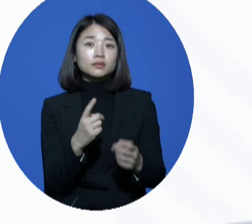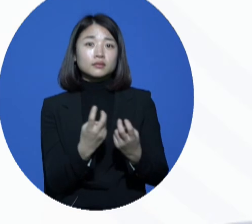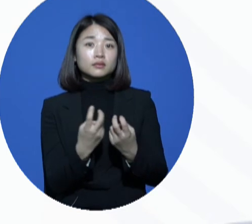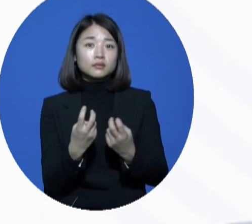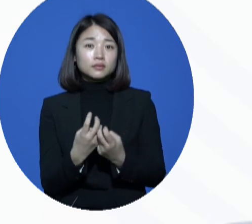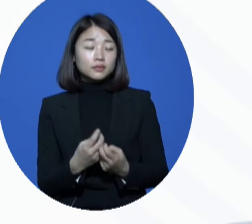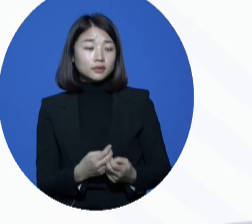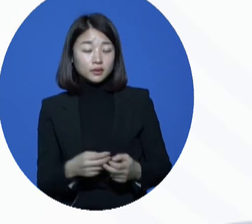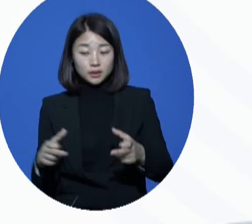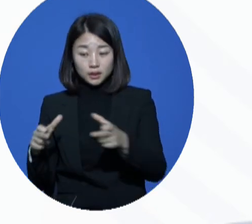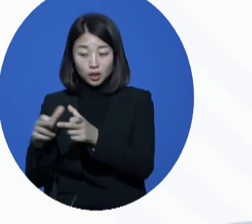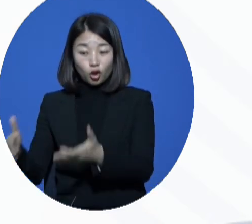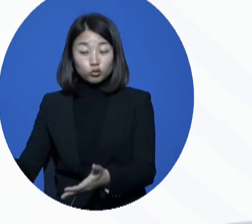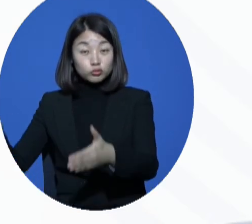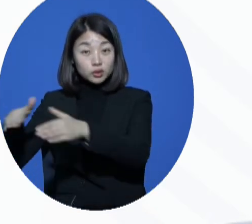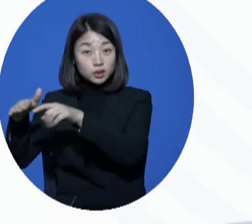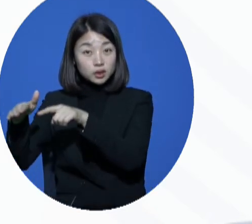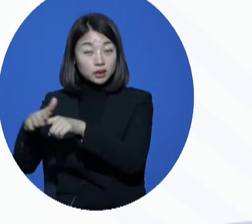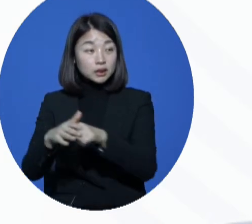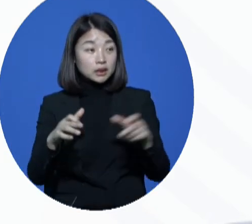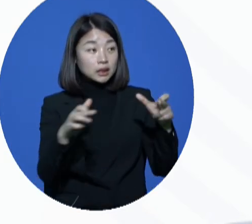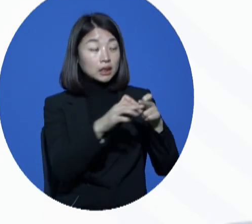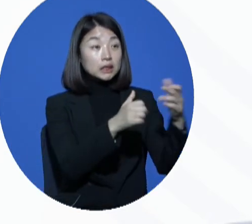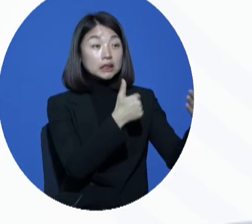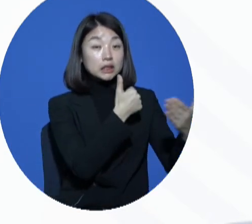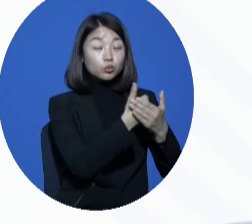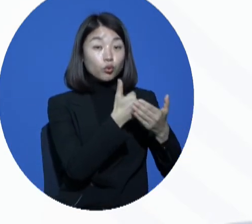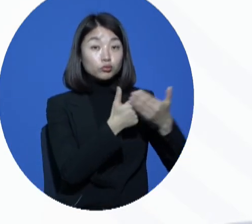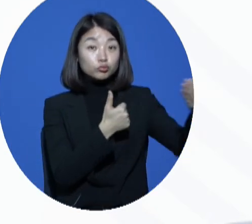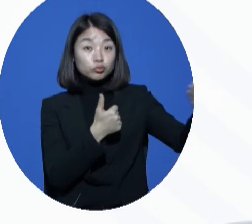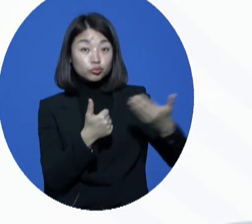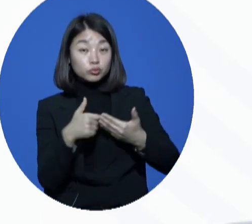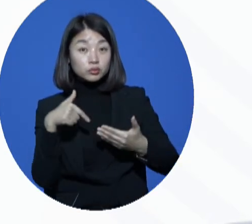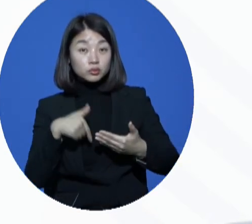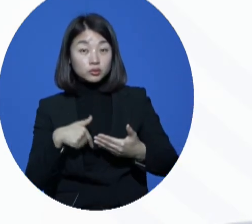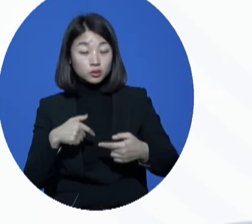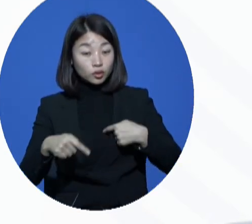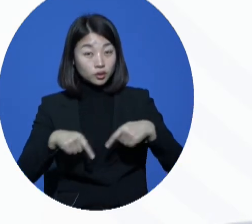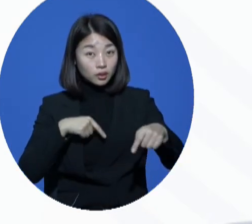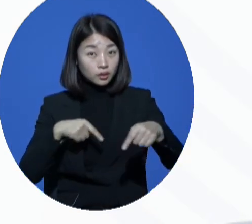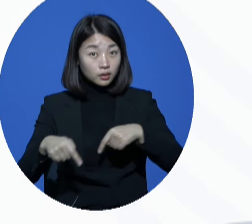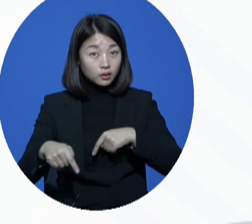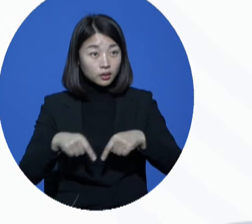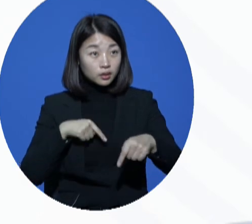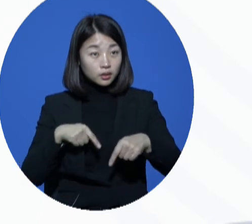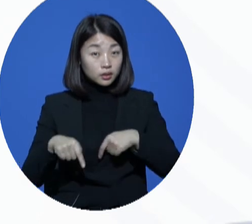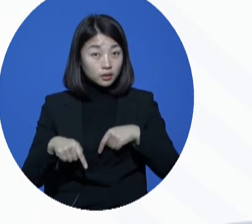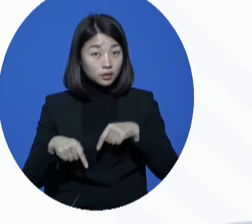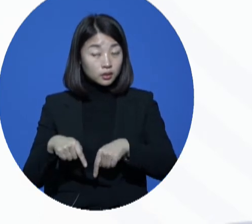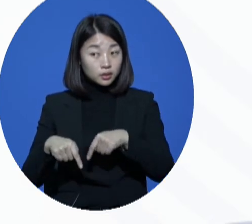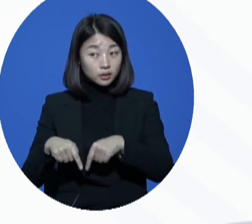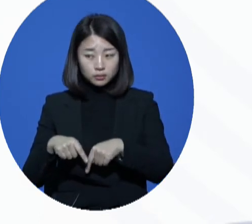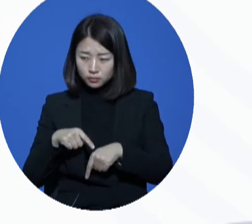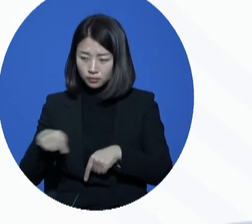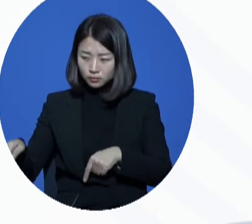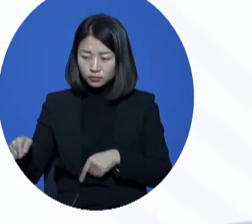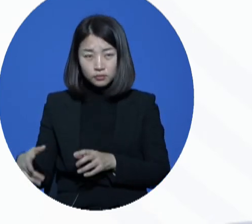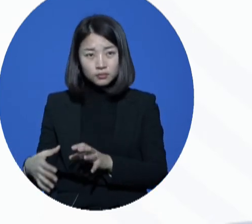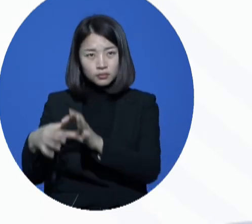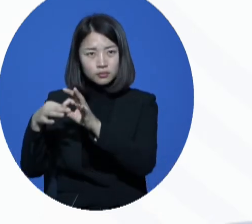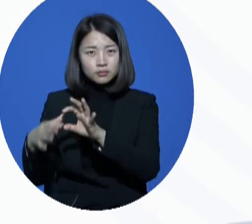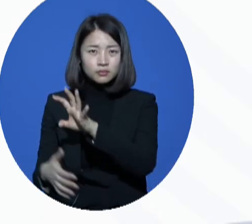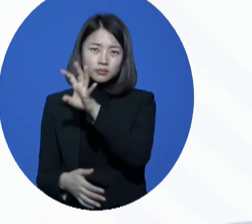거주시설이 정부의 그 장애인 지원을 위한 어떤 그런 중요한 정책을 실현하는 공간으로서 그 공공성이